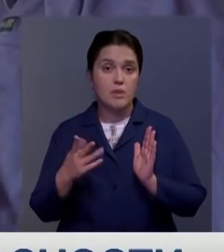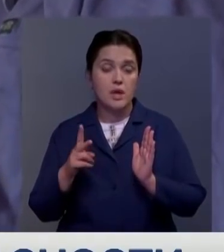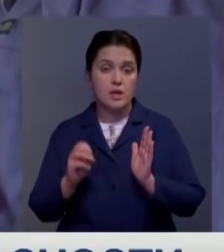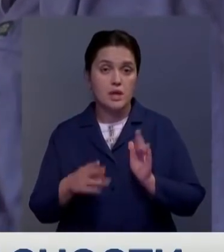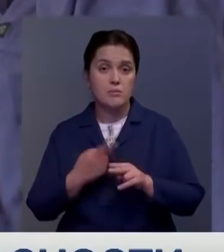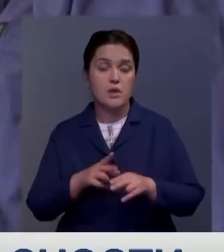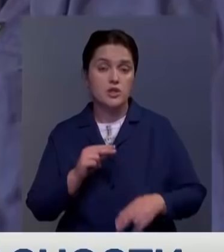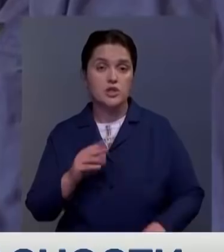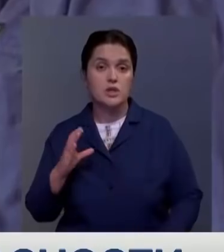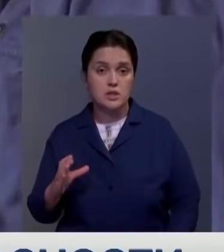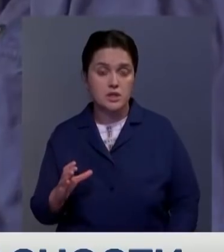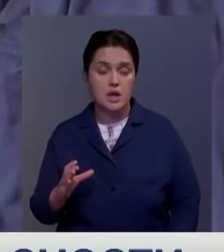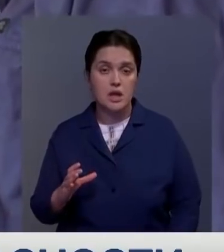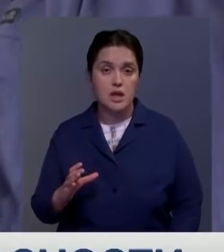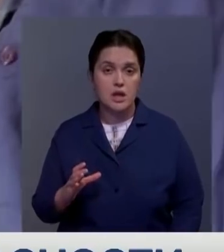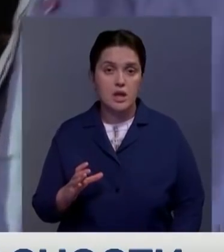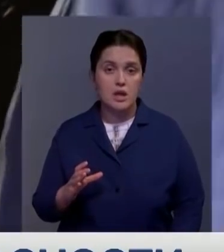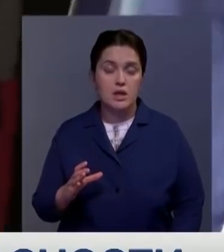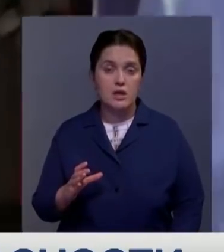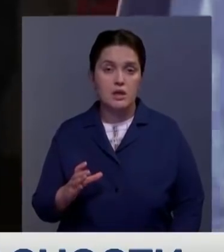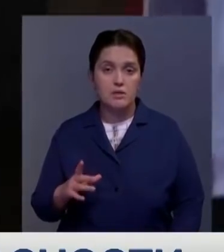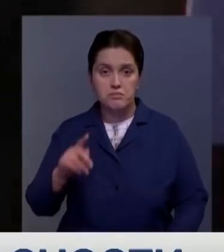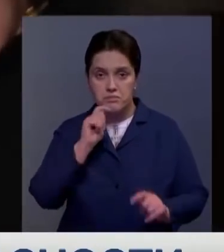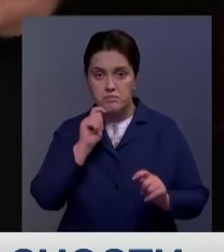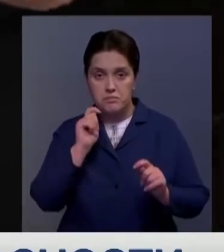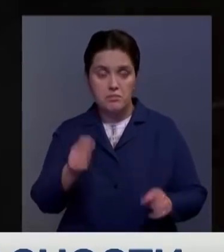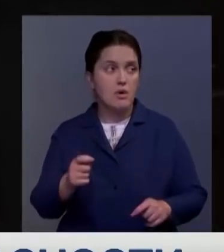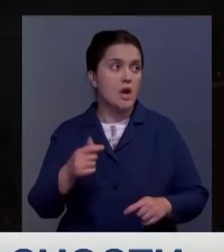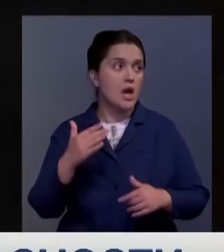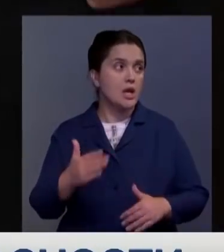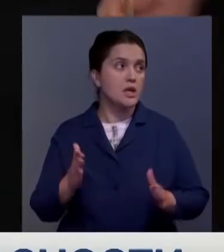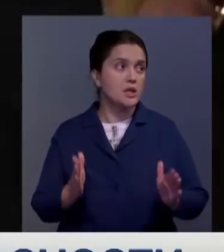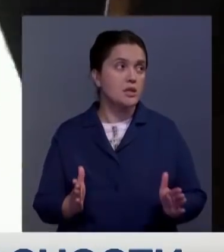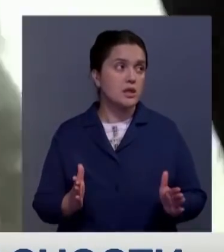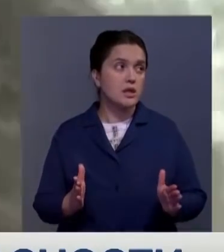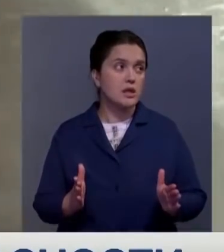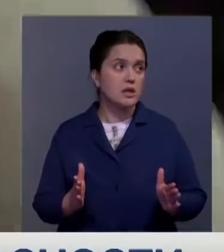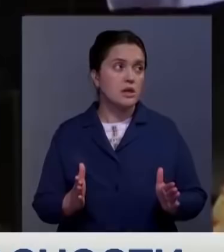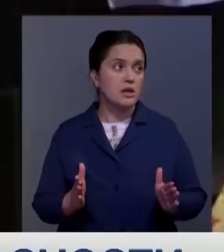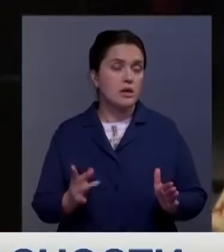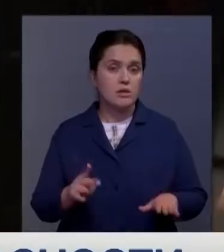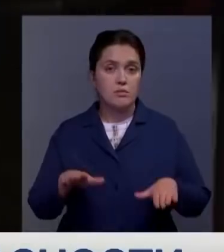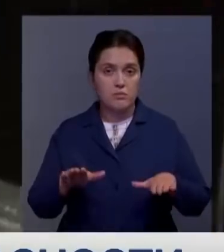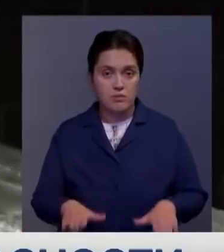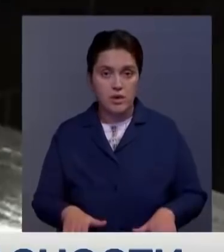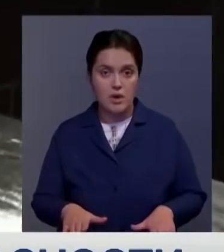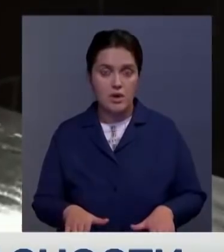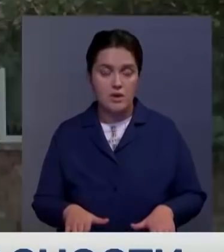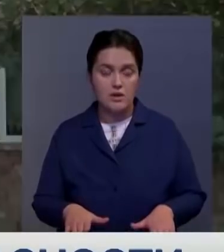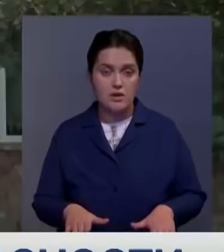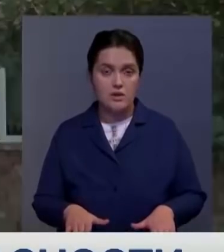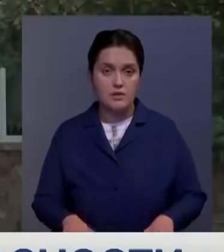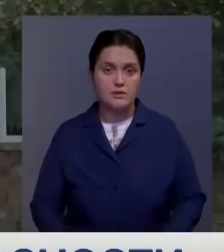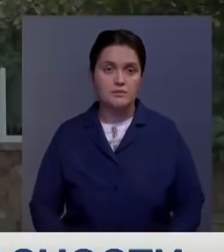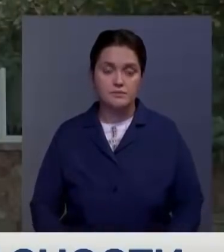создания служб ЧС. И в рамках вот этого мы вот дарим вам притопочный лист. То есть вы здесь перед личным отоплением нужно будет его